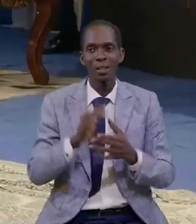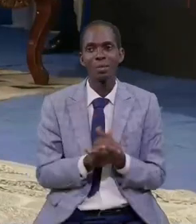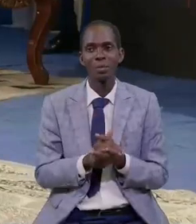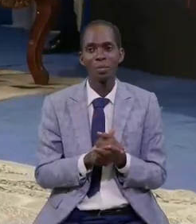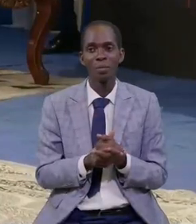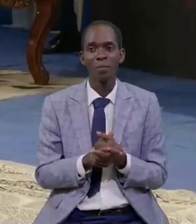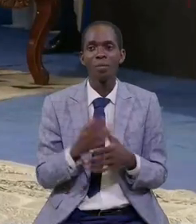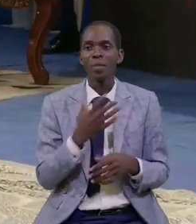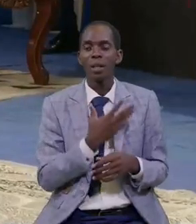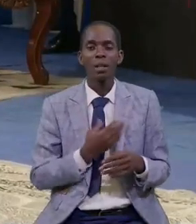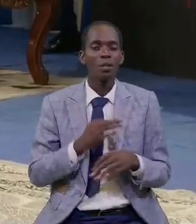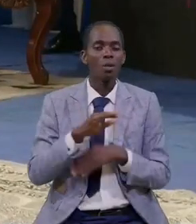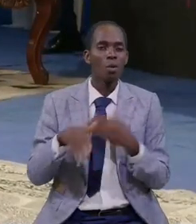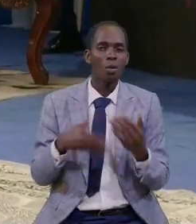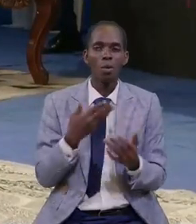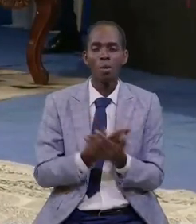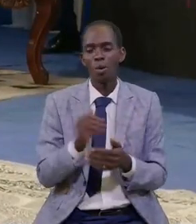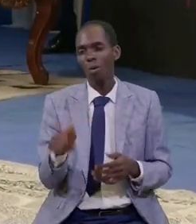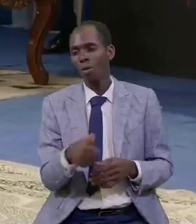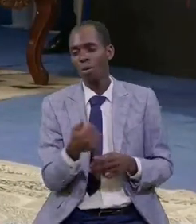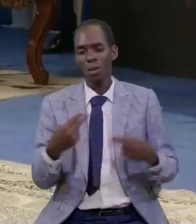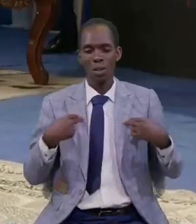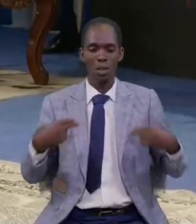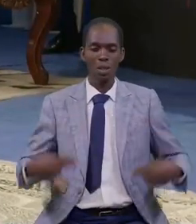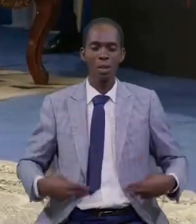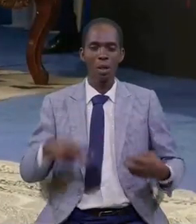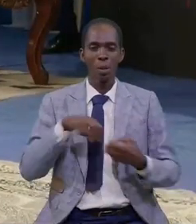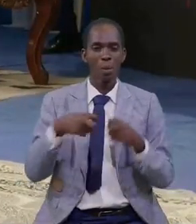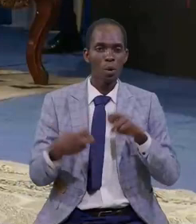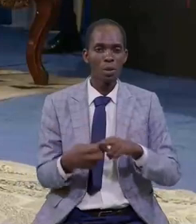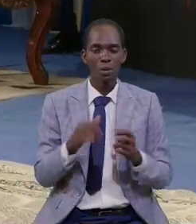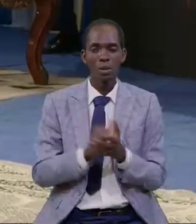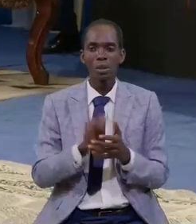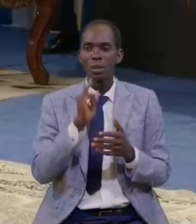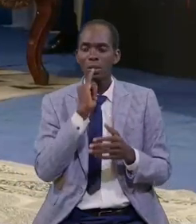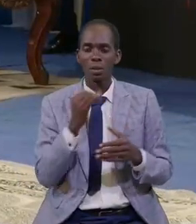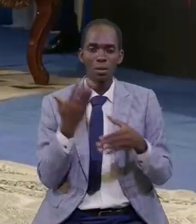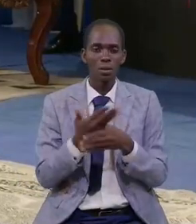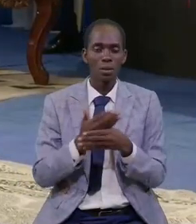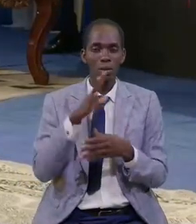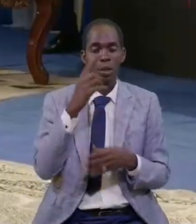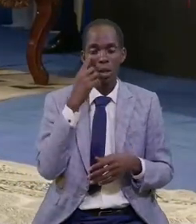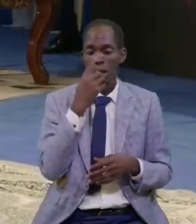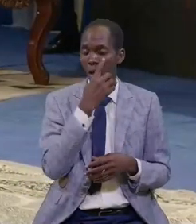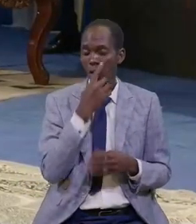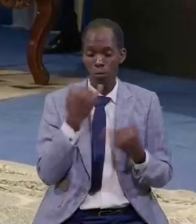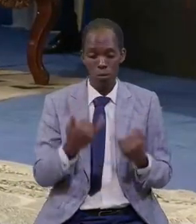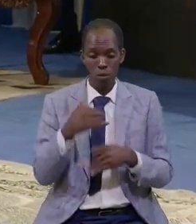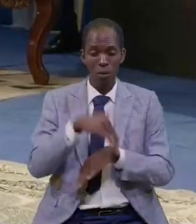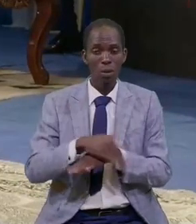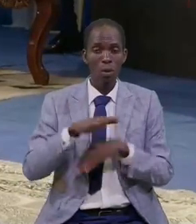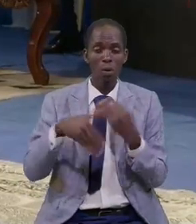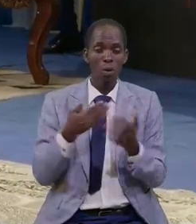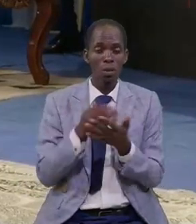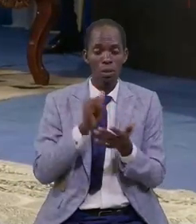amen et tous ces problèmes de santé auquel tes yeux sont confrontés ce soir ces